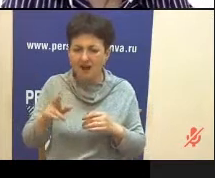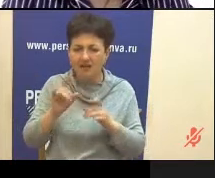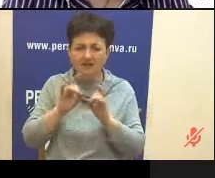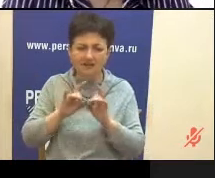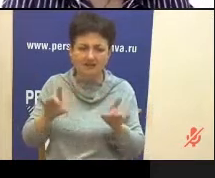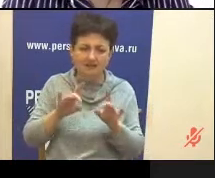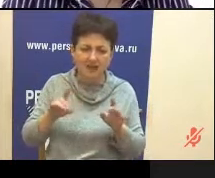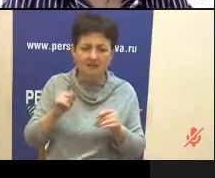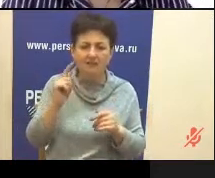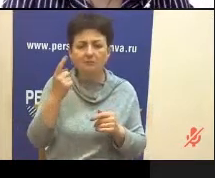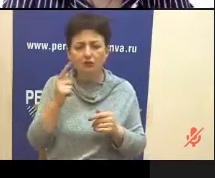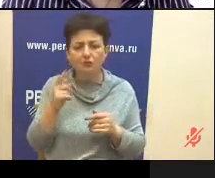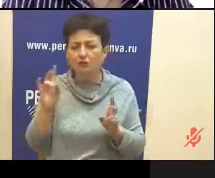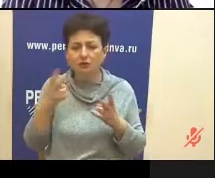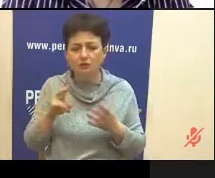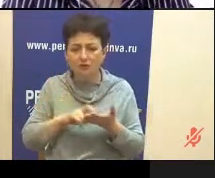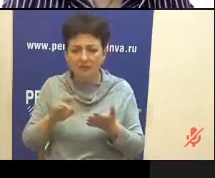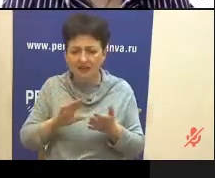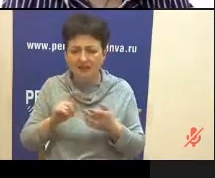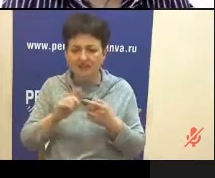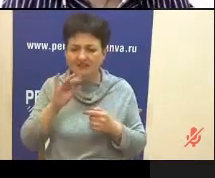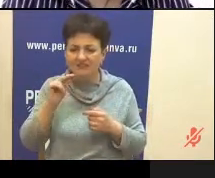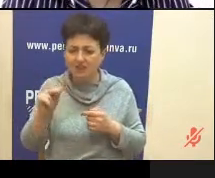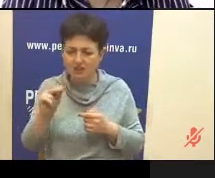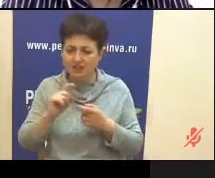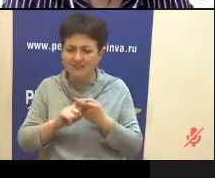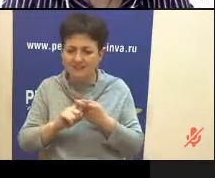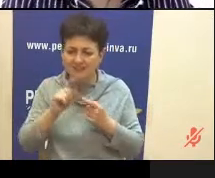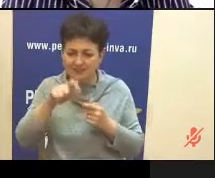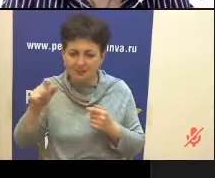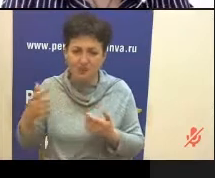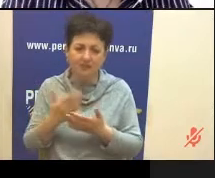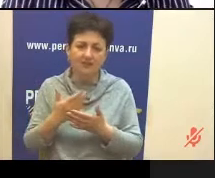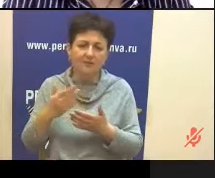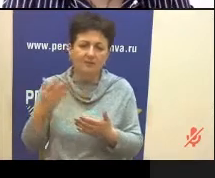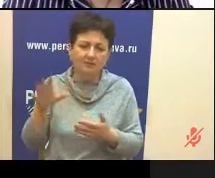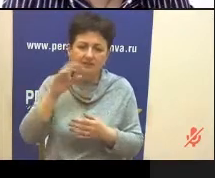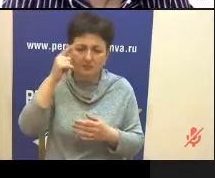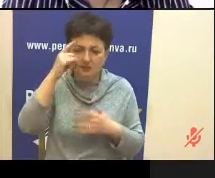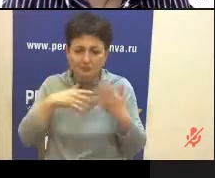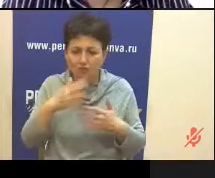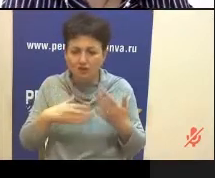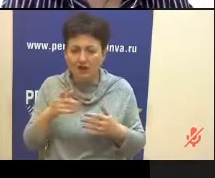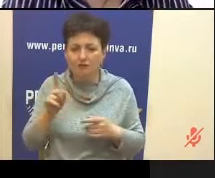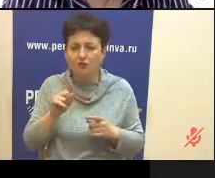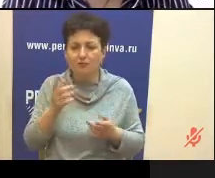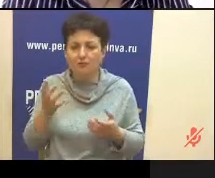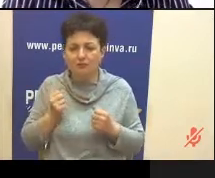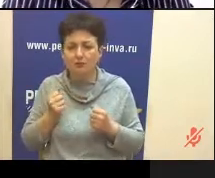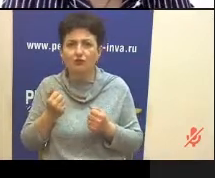людей, рассказывать им о том, почему не нужно бояться ВИЧ-инфицированных людей, и насколько мы все заблуждаемся, думая,